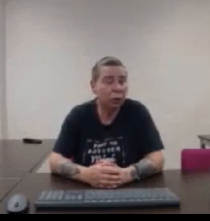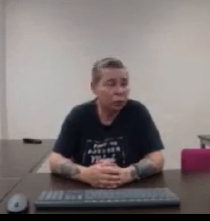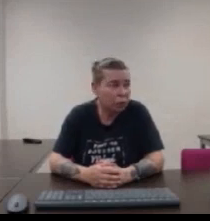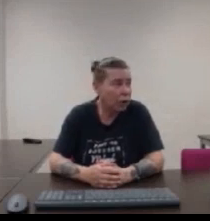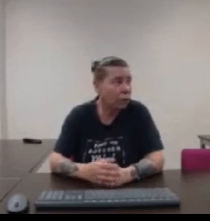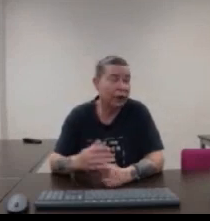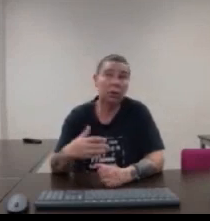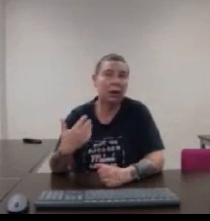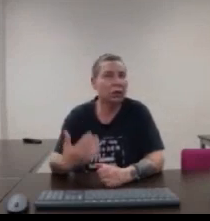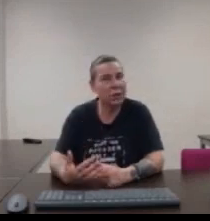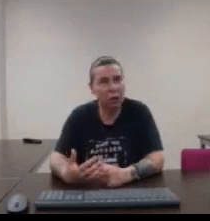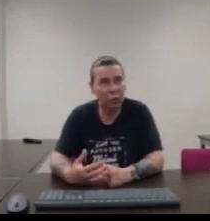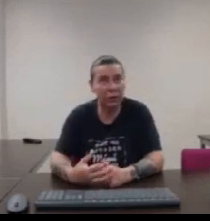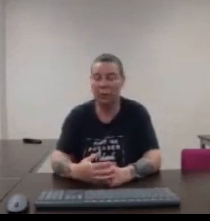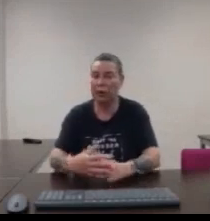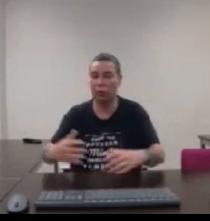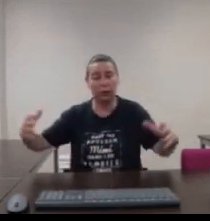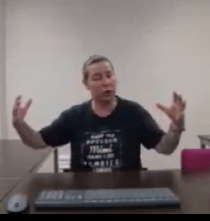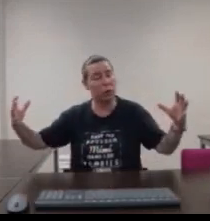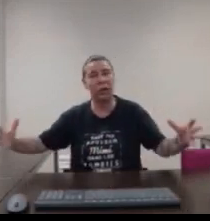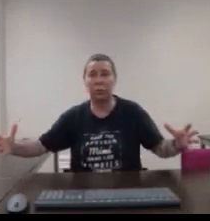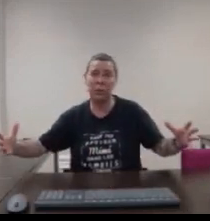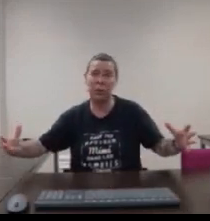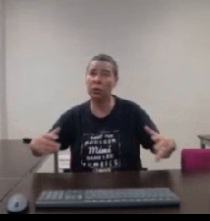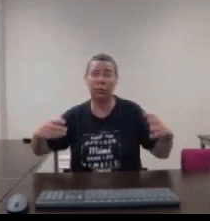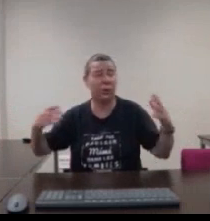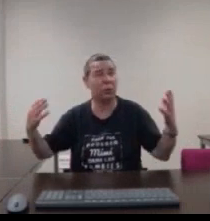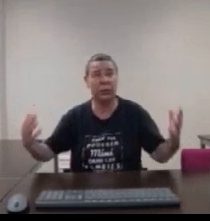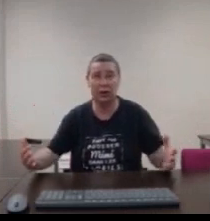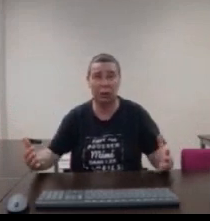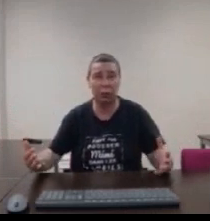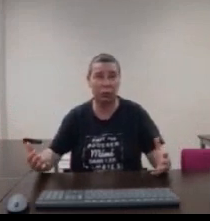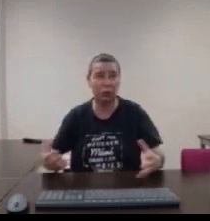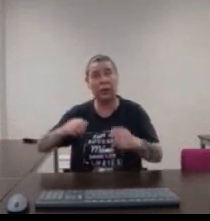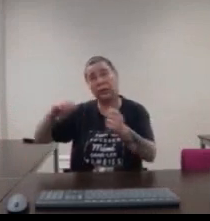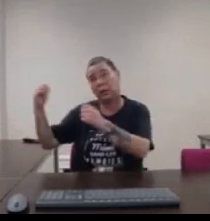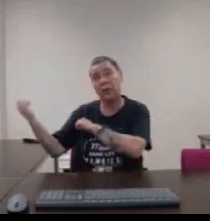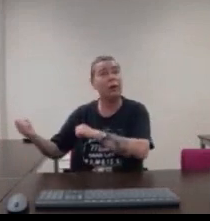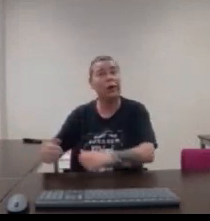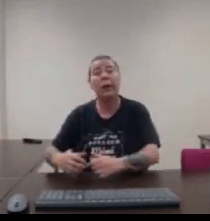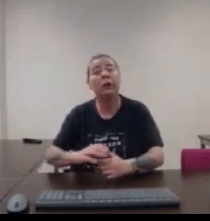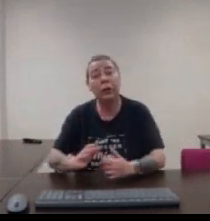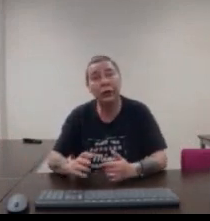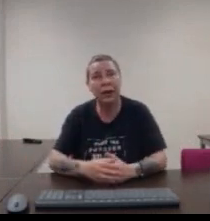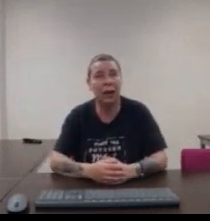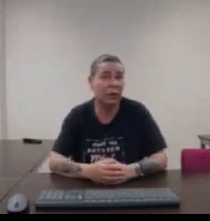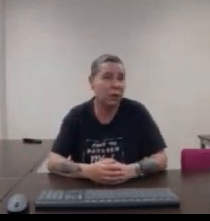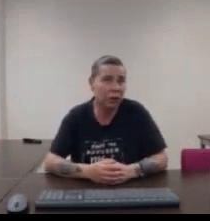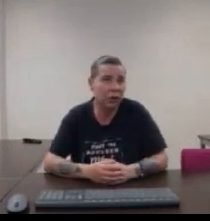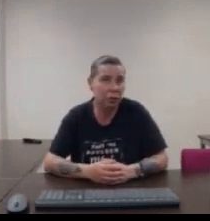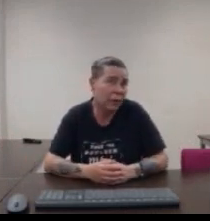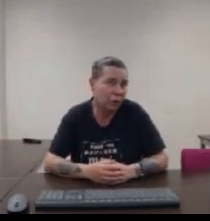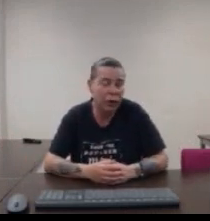des porte-documents et en fait, quand ils les reçoivent, ils s'aperçoivent que c'est ultra volumineux, que finalement ça les gêne plus qu'autre chose et c'est mis de côté